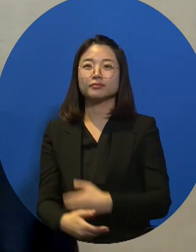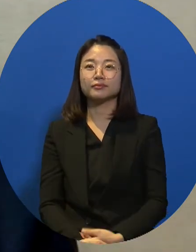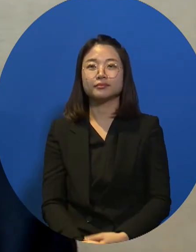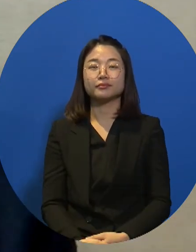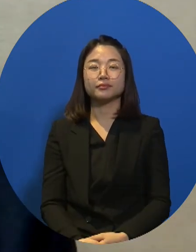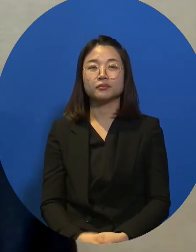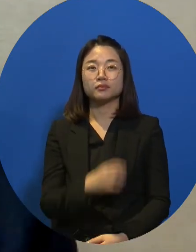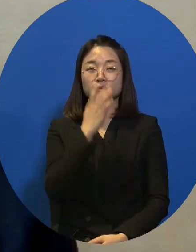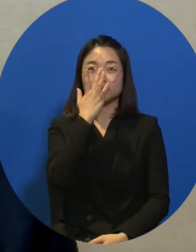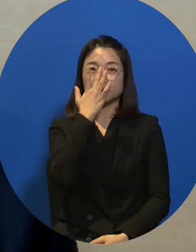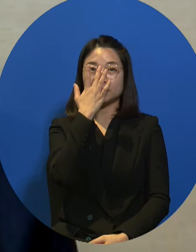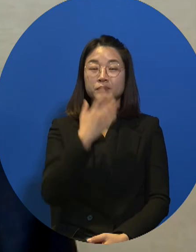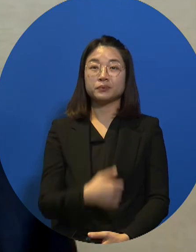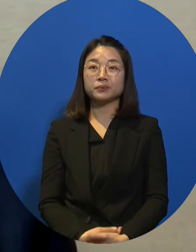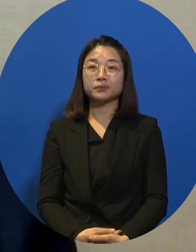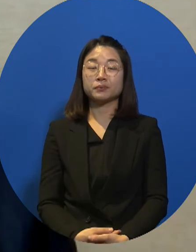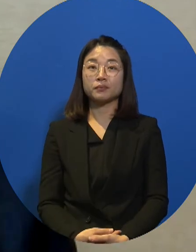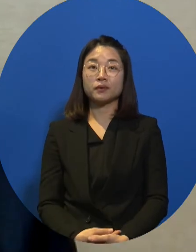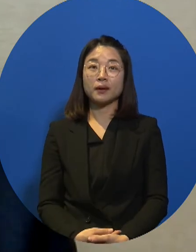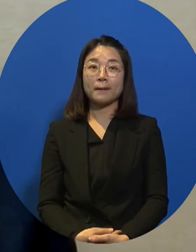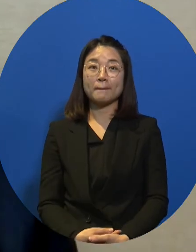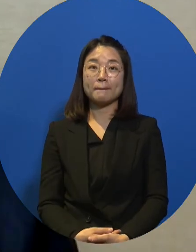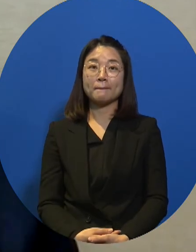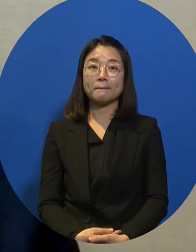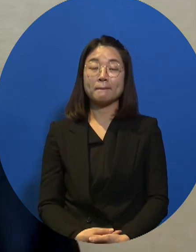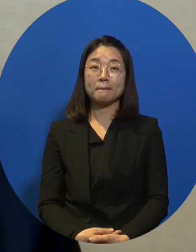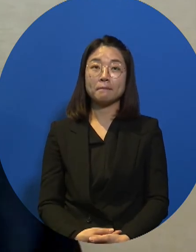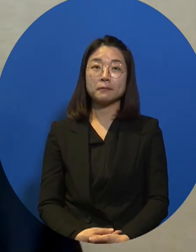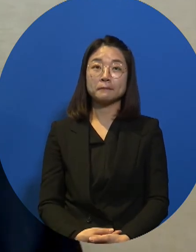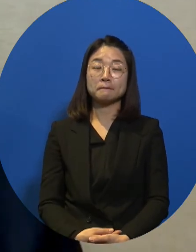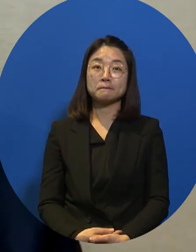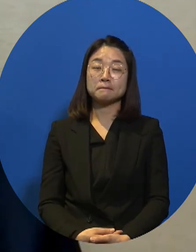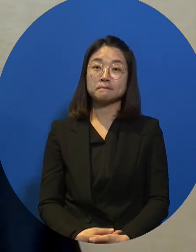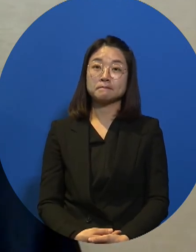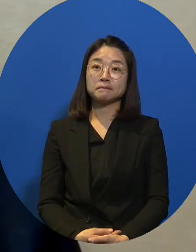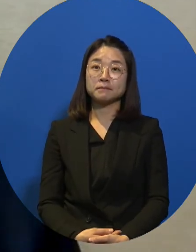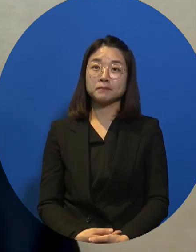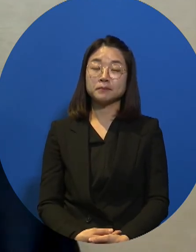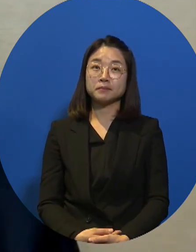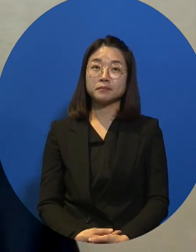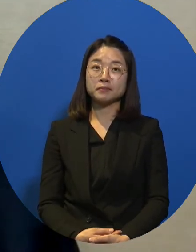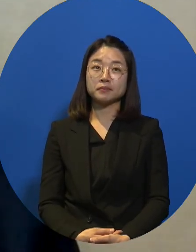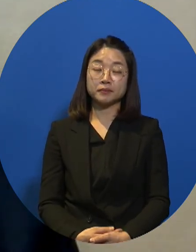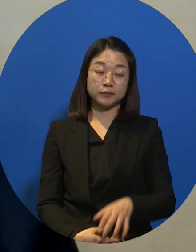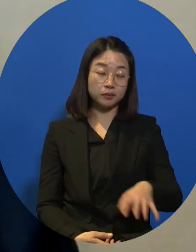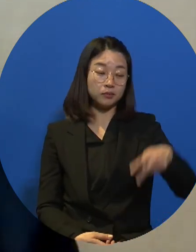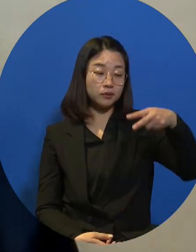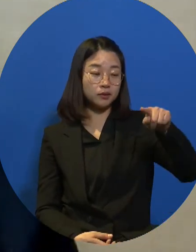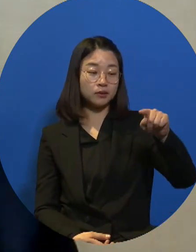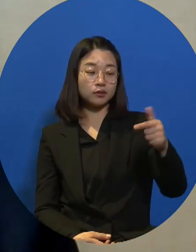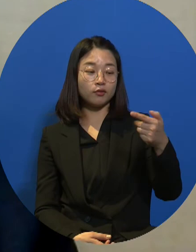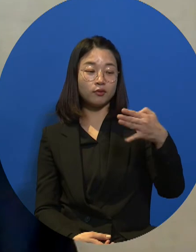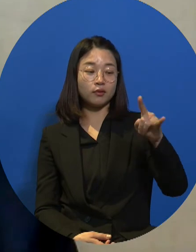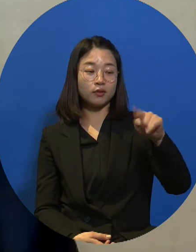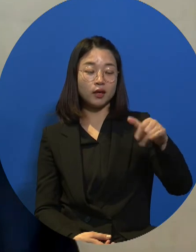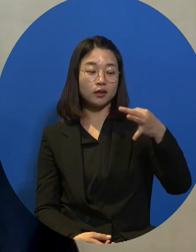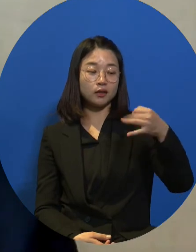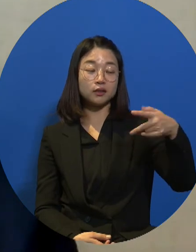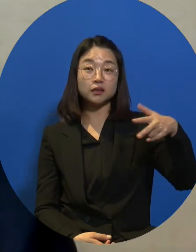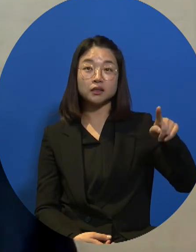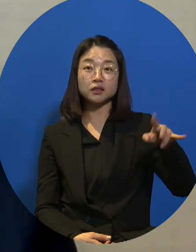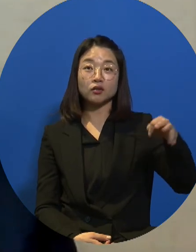다음으로 지금 선택의정서의 직권조사 관련 규정인데요. 선택의정서 6조와 7조에 보면은 직권조사에